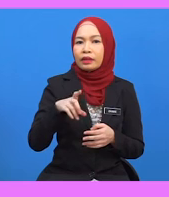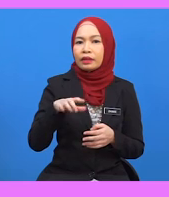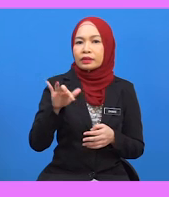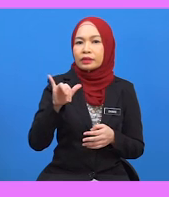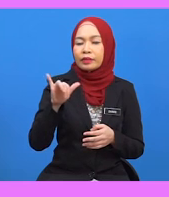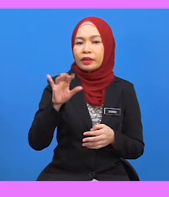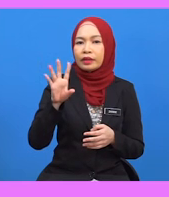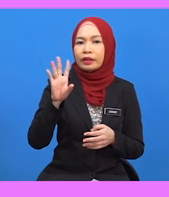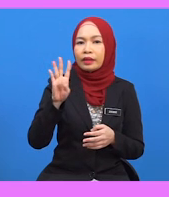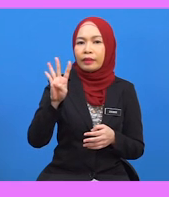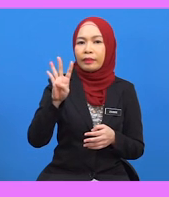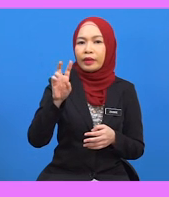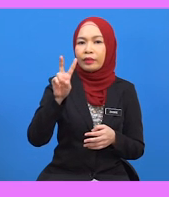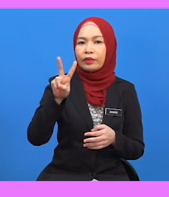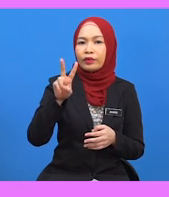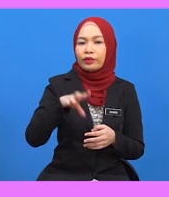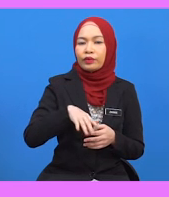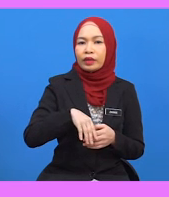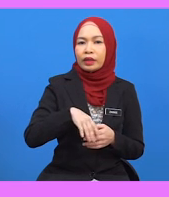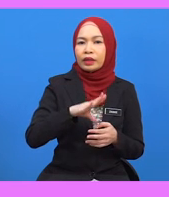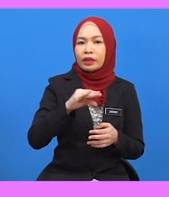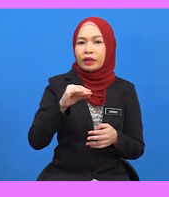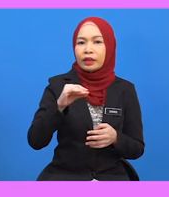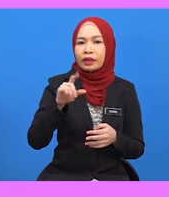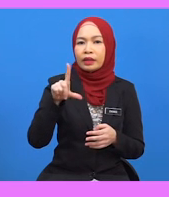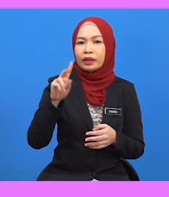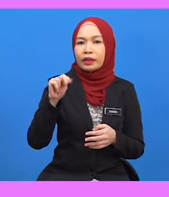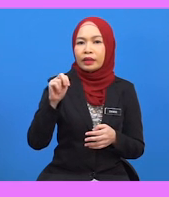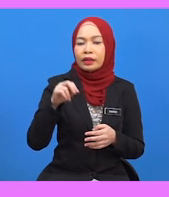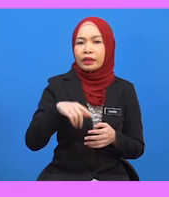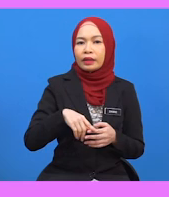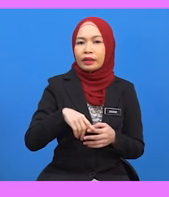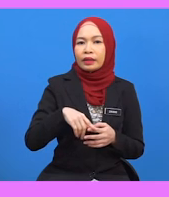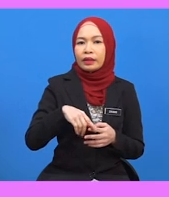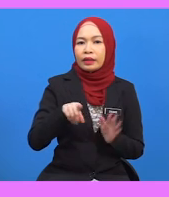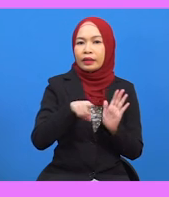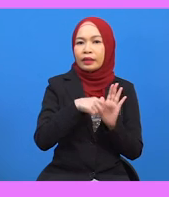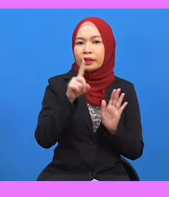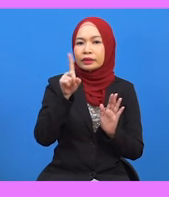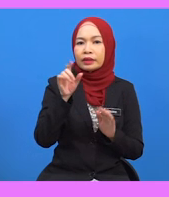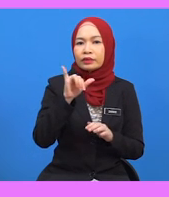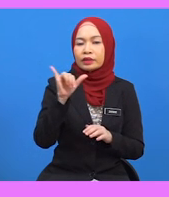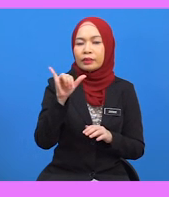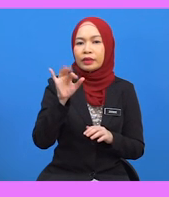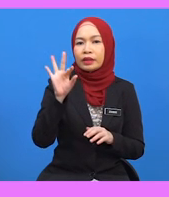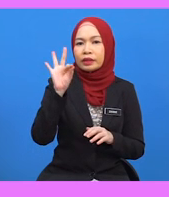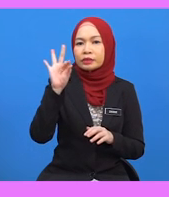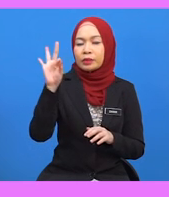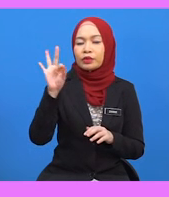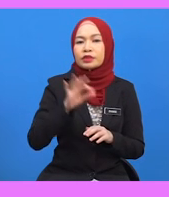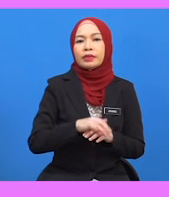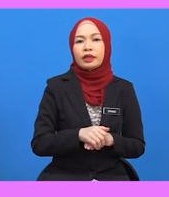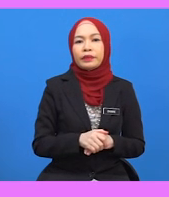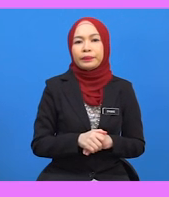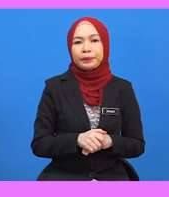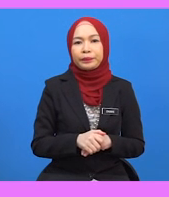sama dengan 42, LN tolak 1 sama dengan 99.